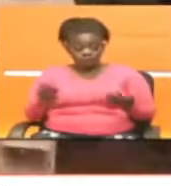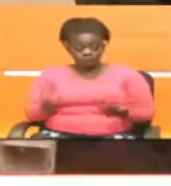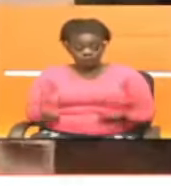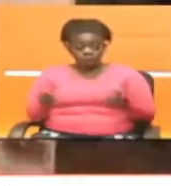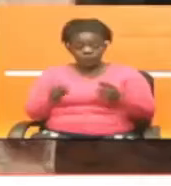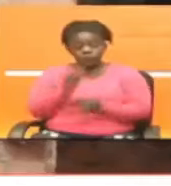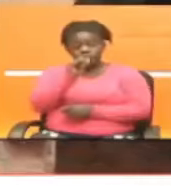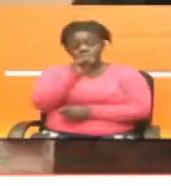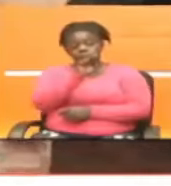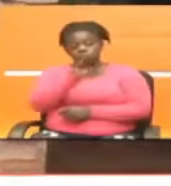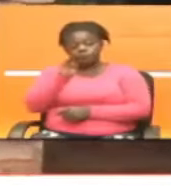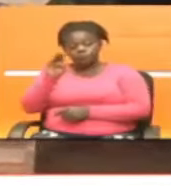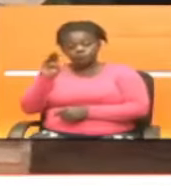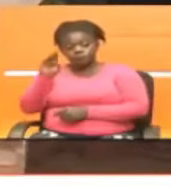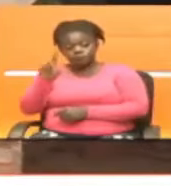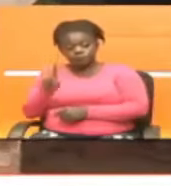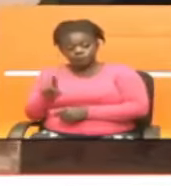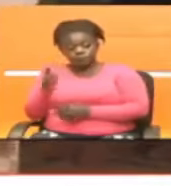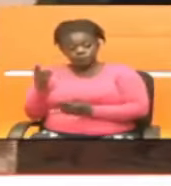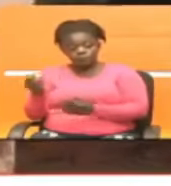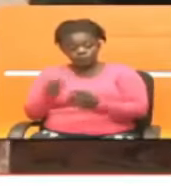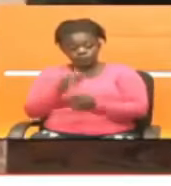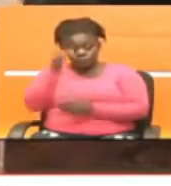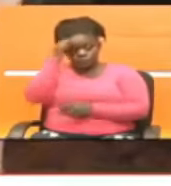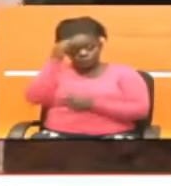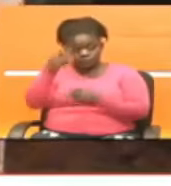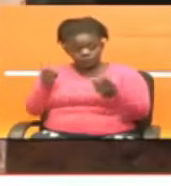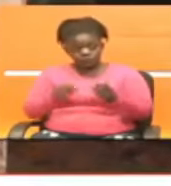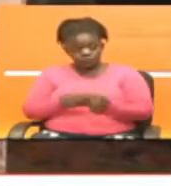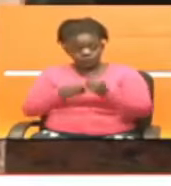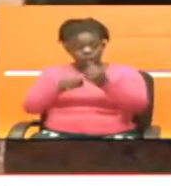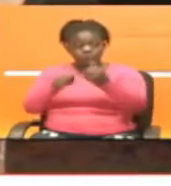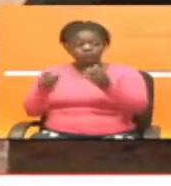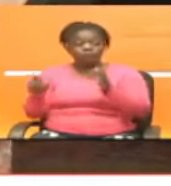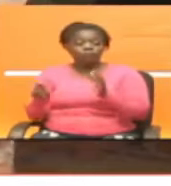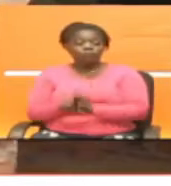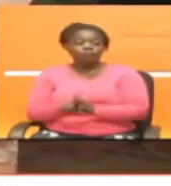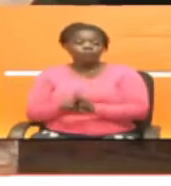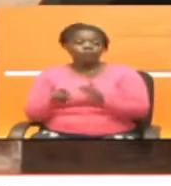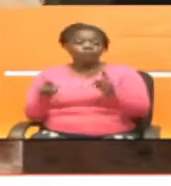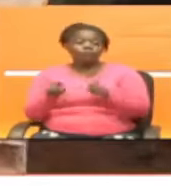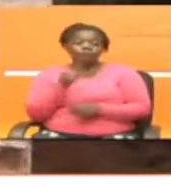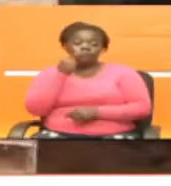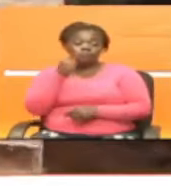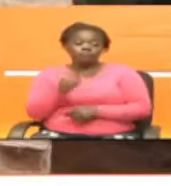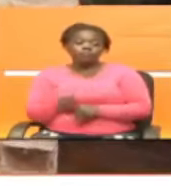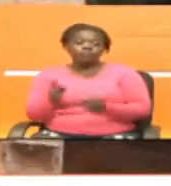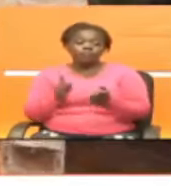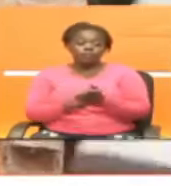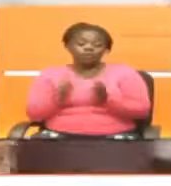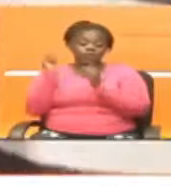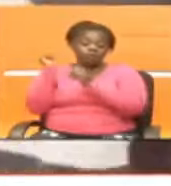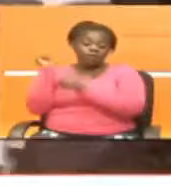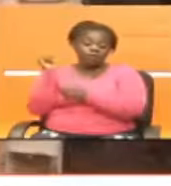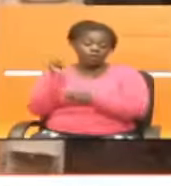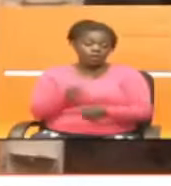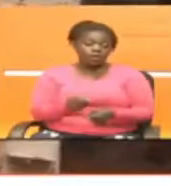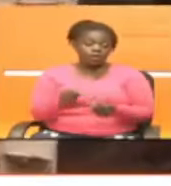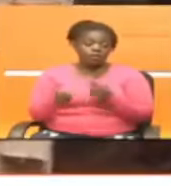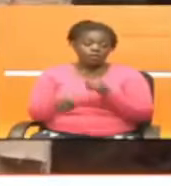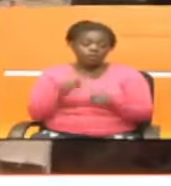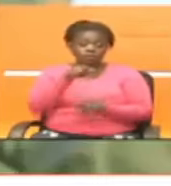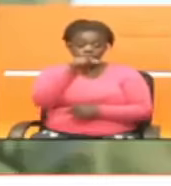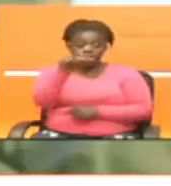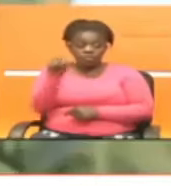nti Abel bw'avudde ku poliisi ekifo eky'okugoberera amateeka ge bamugambye akutte kakumbi n'atta